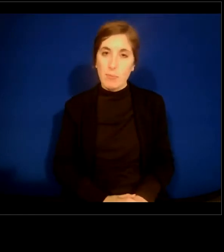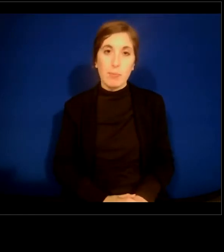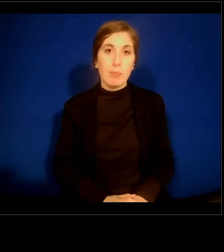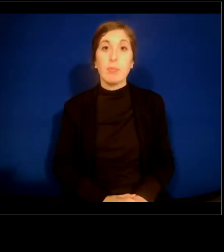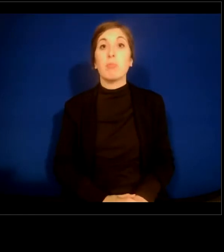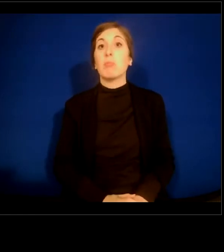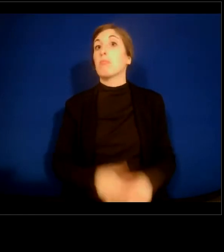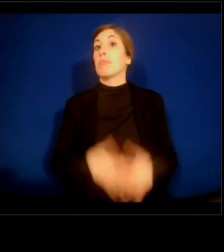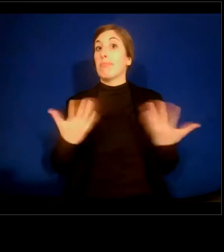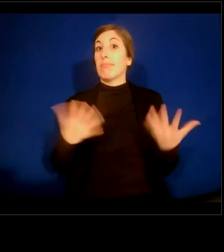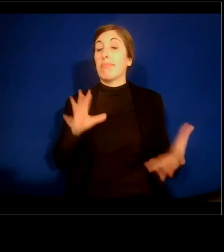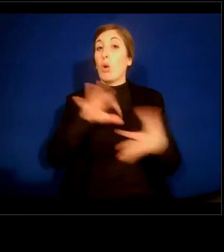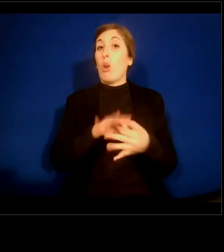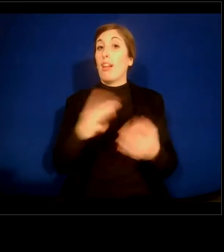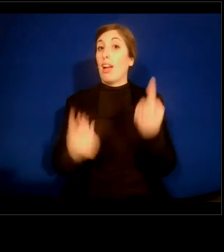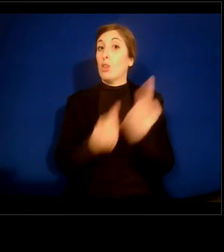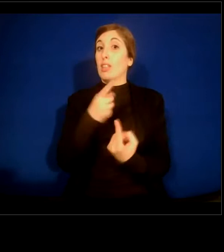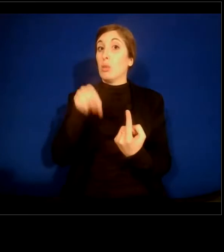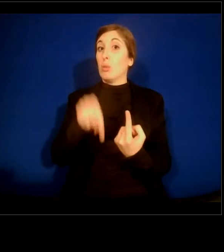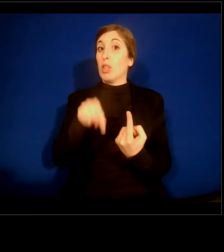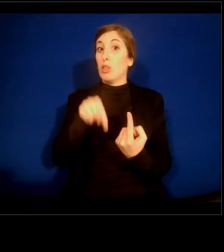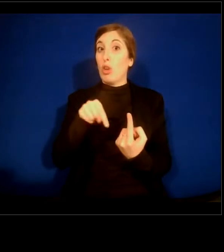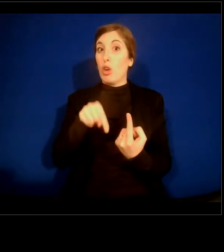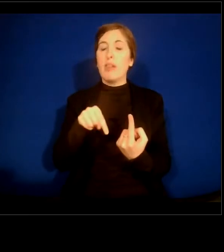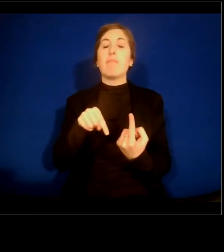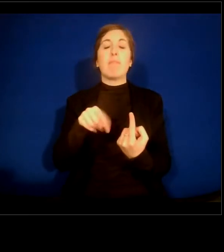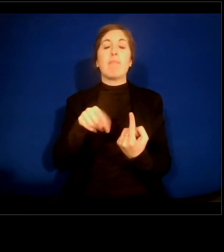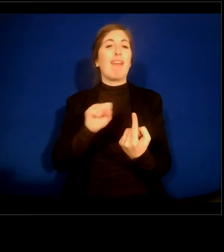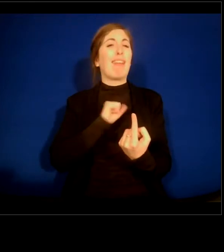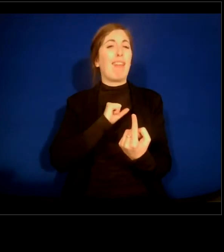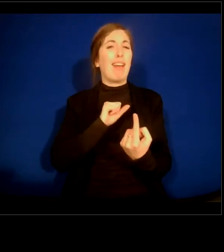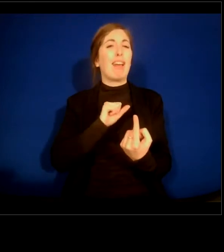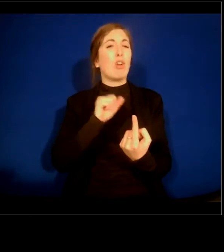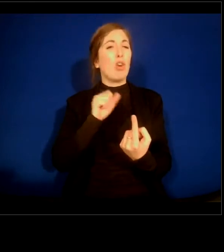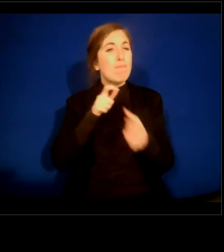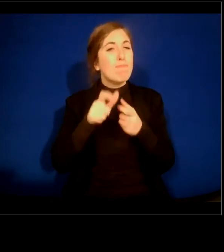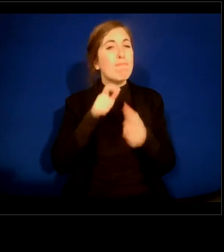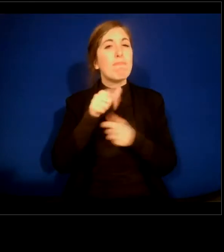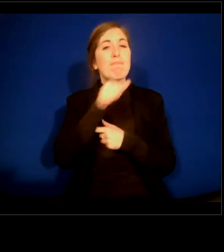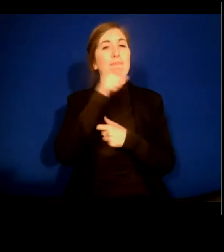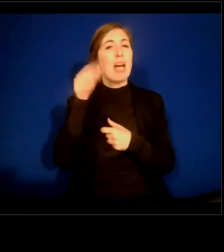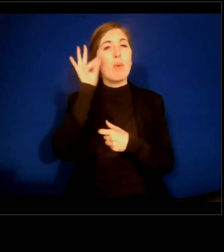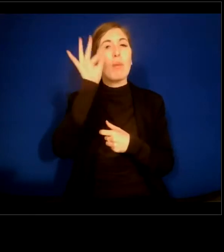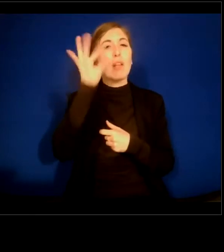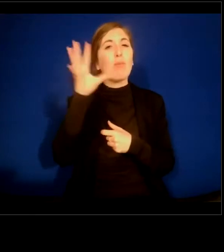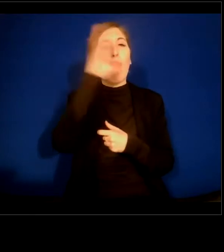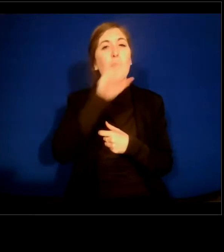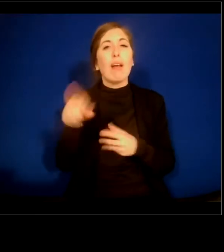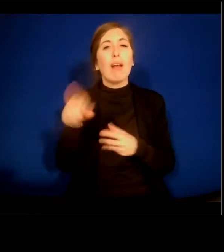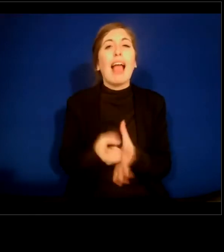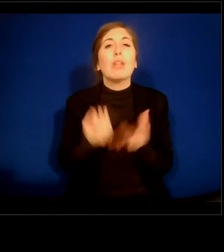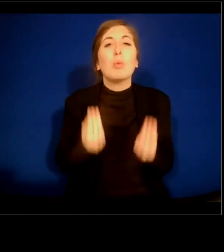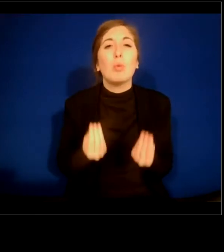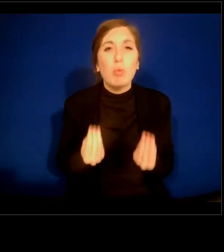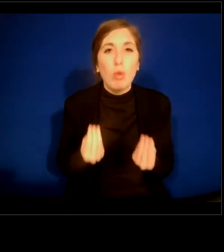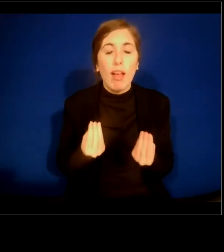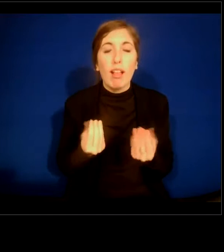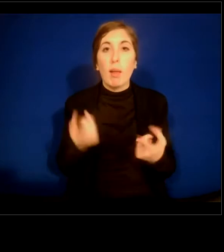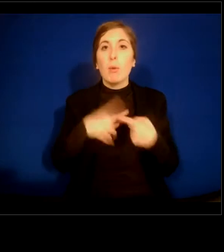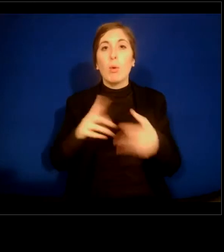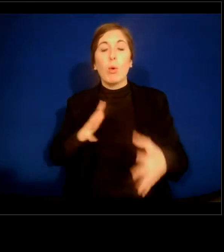caso ci sarà anche utile per capire che cosa succede, che cosa si sta facendo per